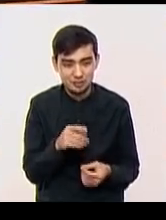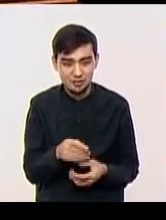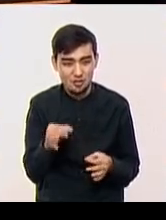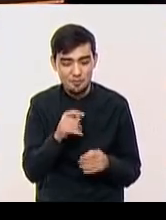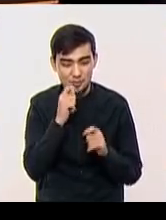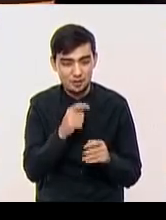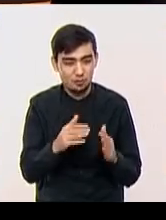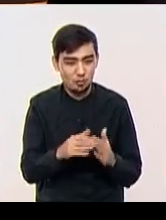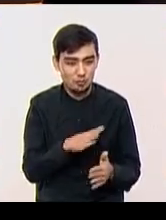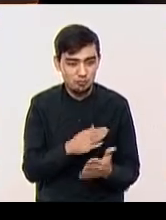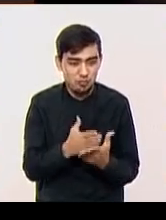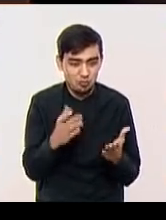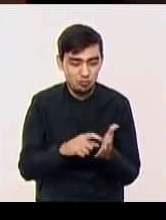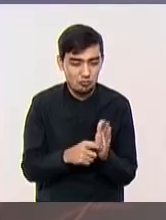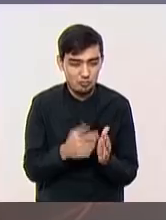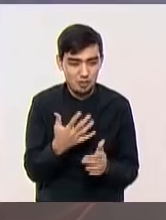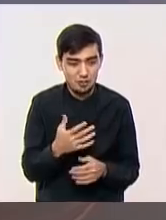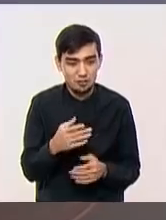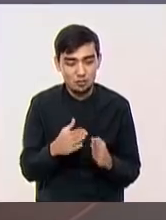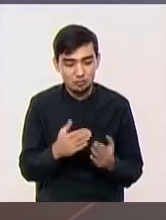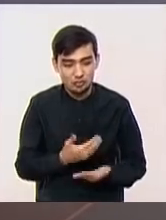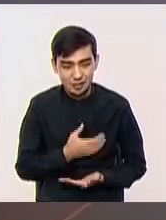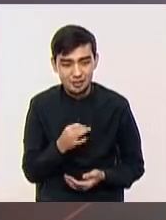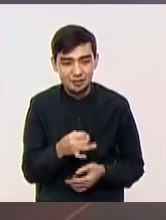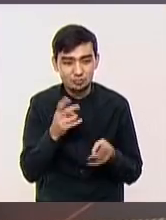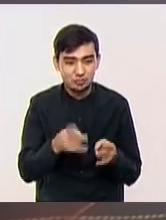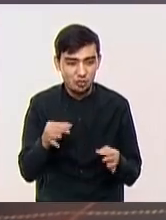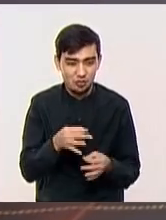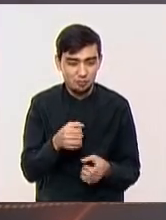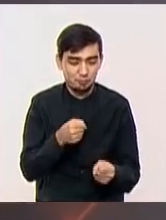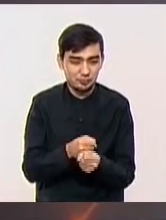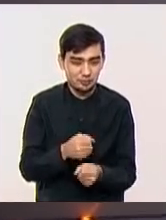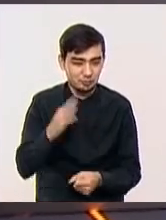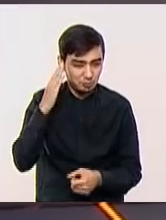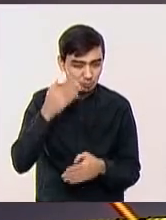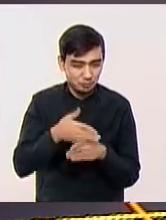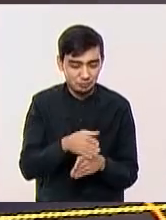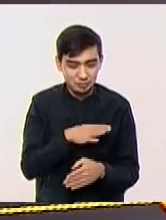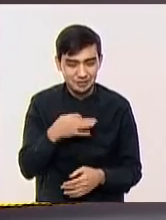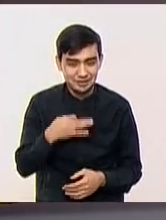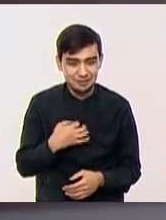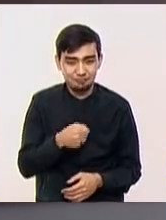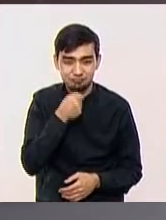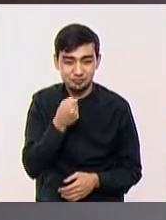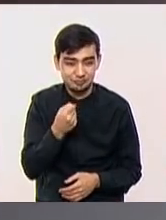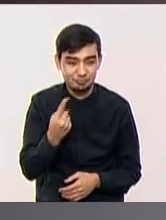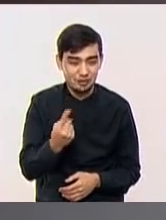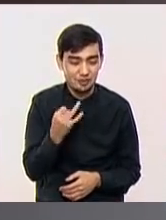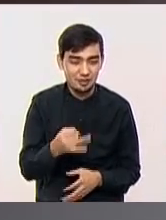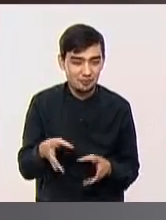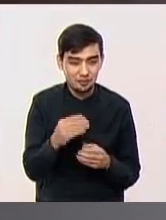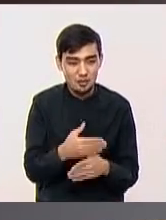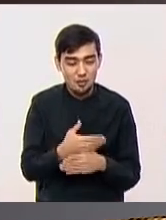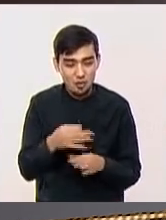тарту еткен үлкен үйде тұрып жатыр. Көлік апатынан кейін балдаққа сүйеніп, басынан да жарақат алған үлкен ұлы мен өзін елге